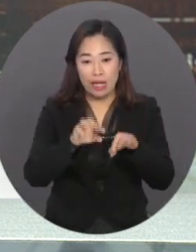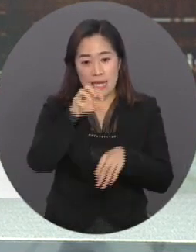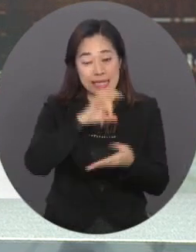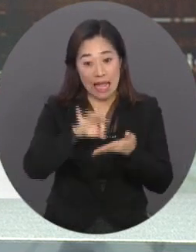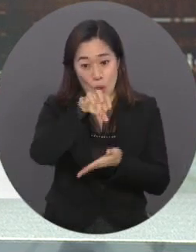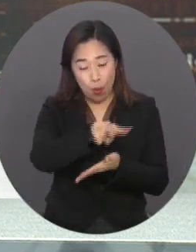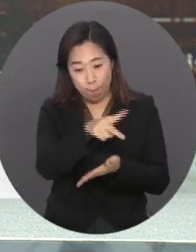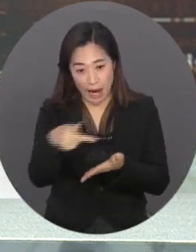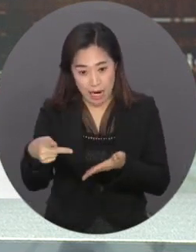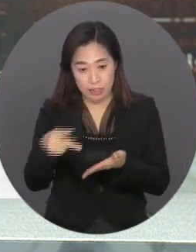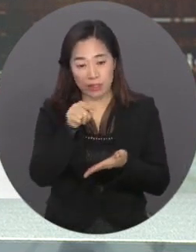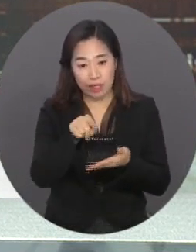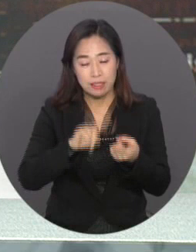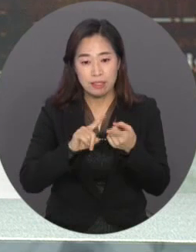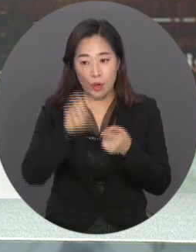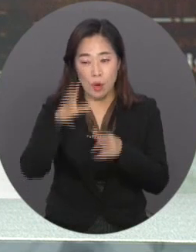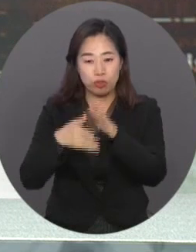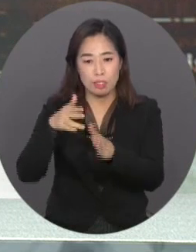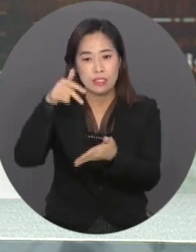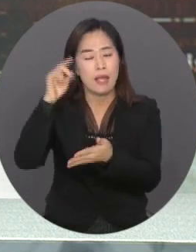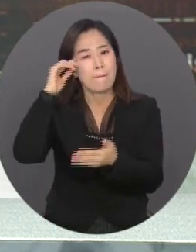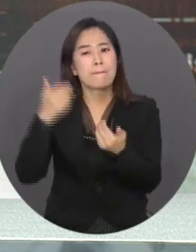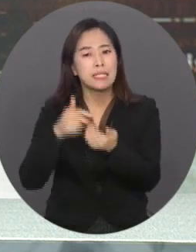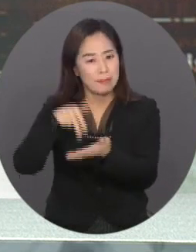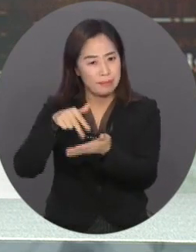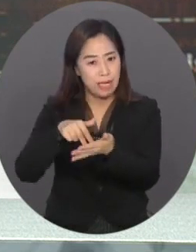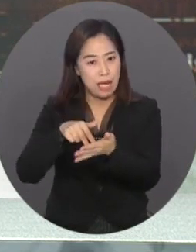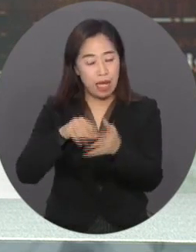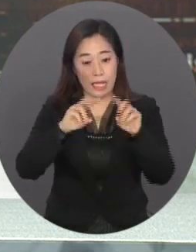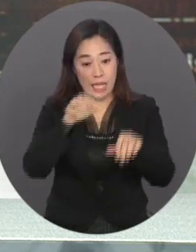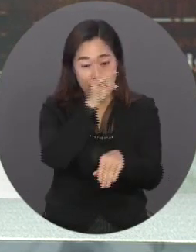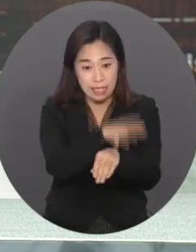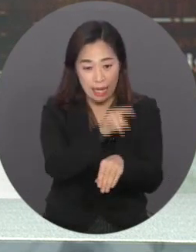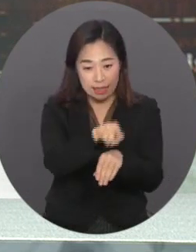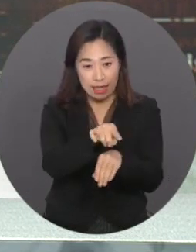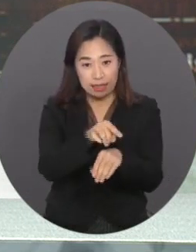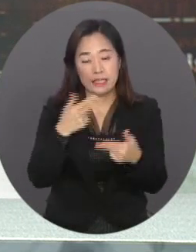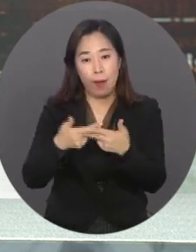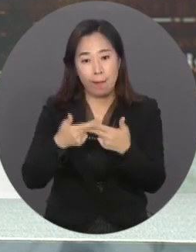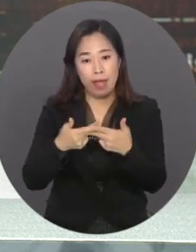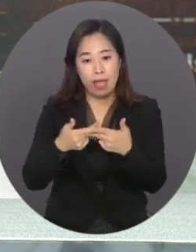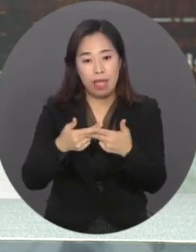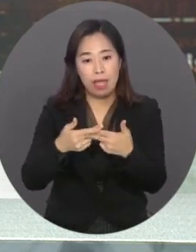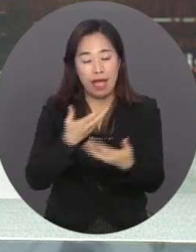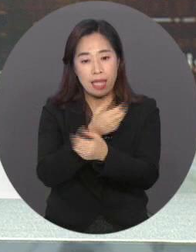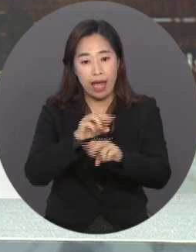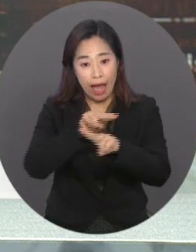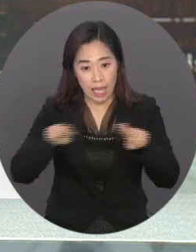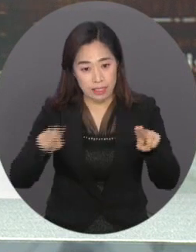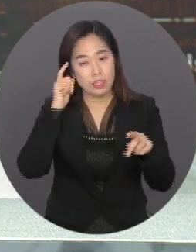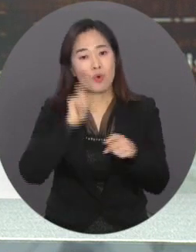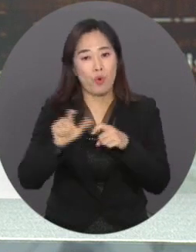변경은 광주시의 반대로 가로막혀 있고 부지를 사겠다는 컨소시엄 측은 계약 해지 카드를 만지작거리고